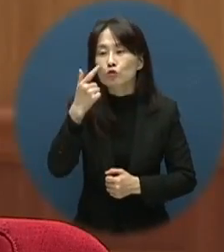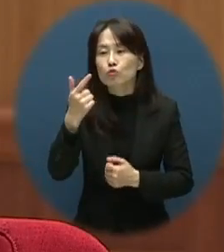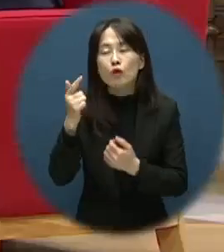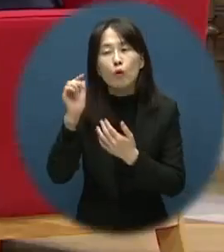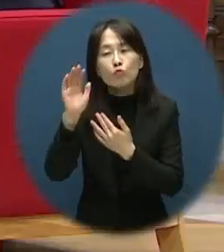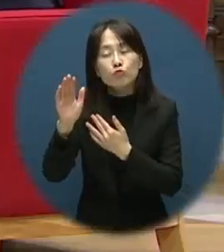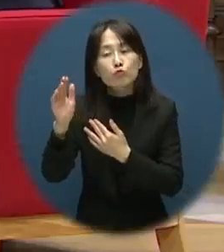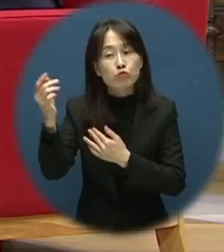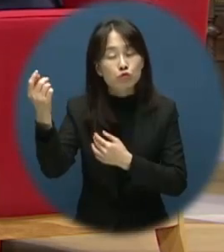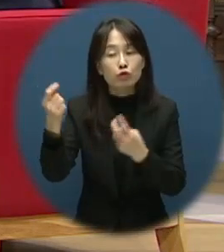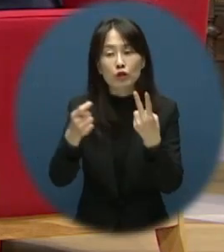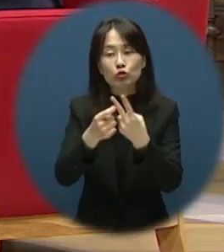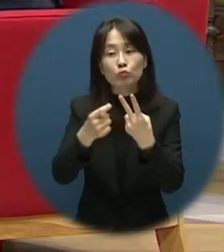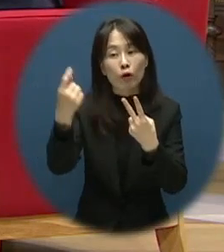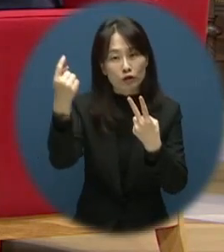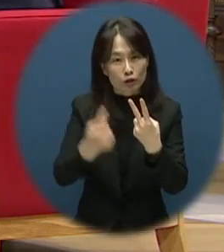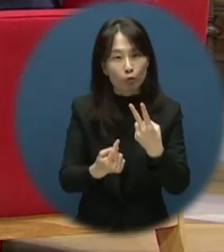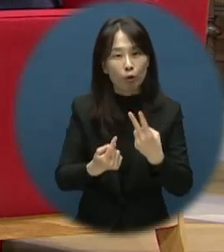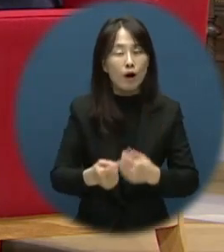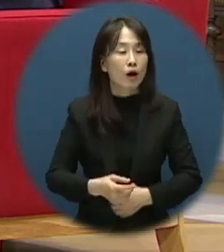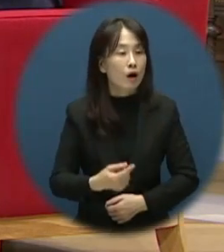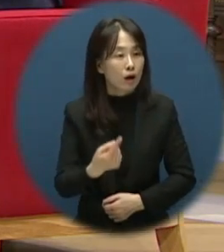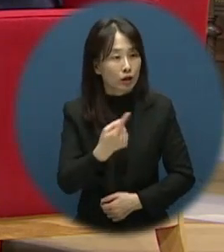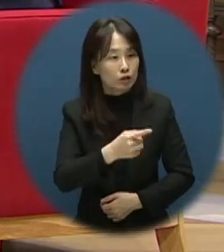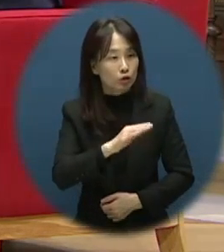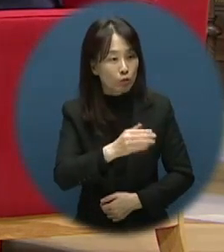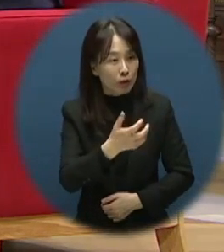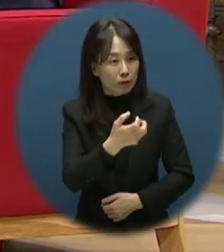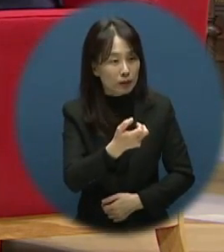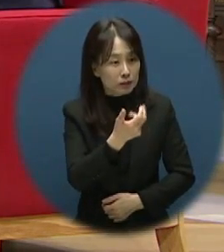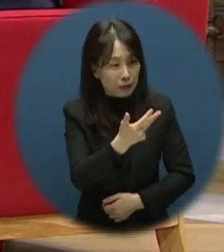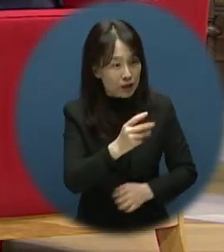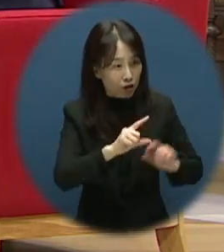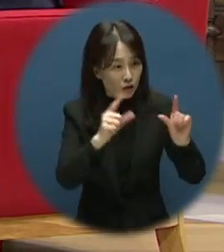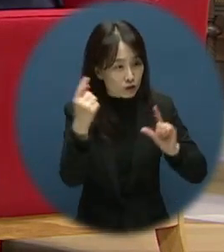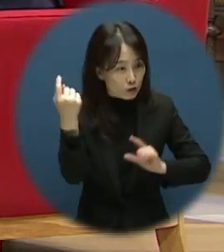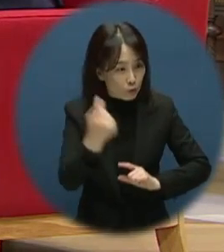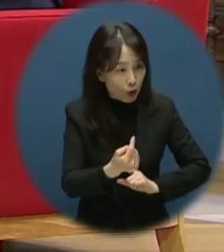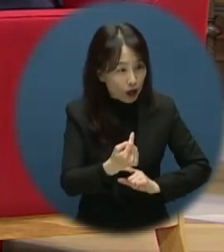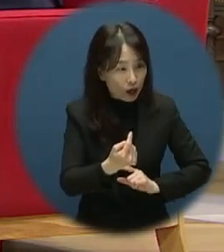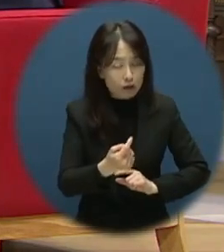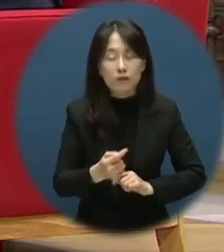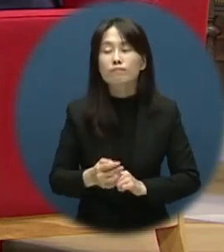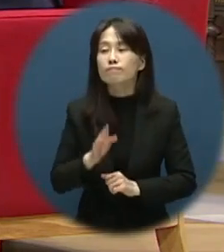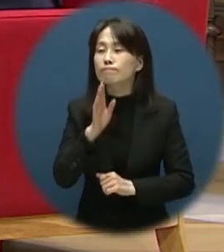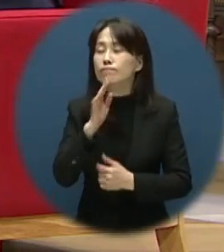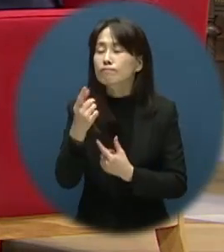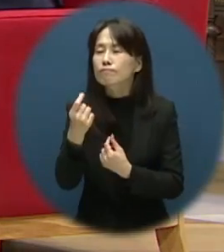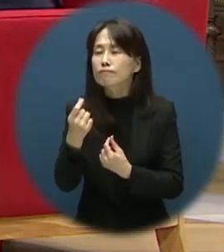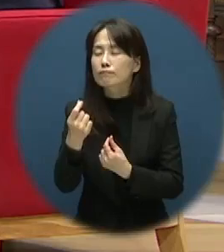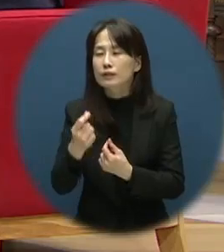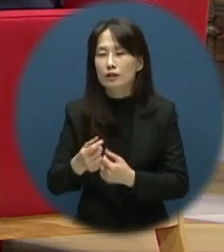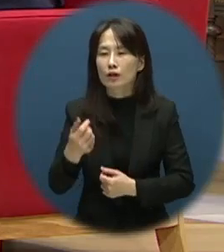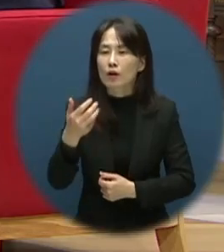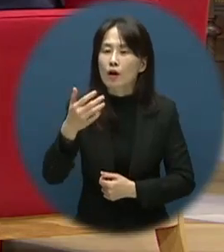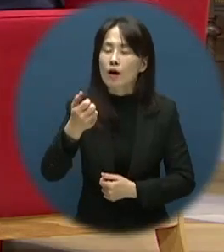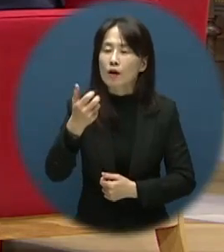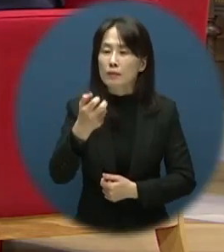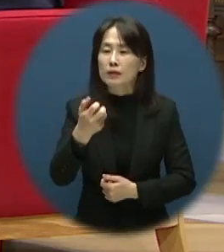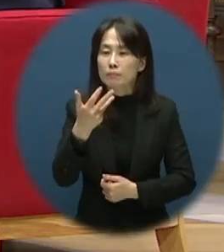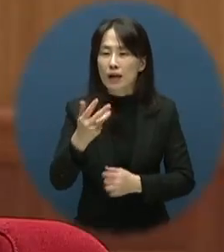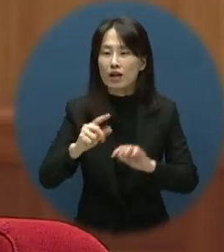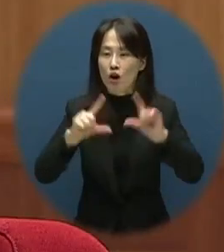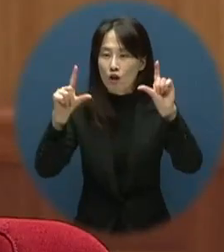후에 아마 그럼 이제 88년도에 왔겠네요. 그래서 88년 늦가을 거의 늦가을. 겨울에. 그러면 이제 올림픽